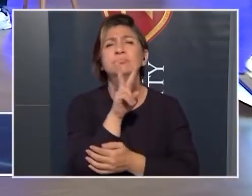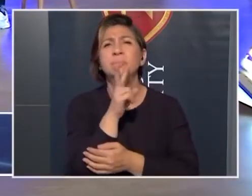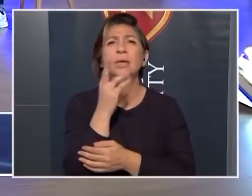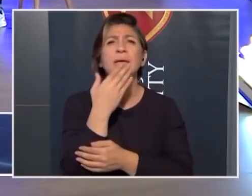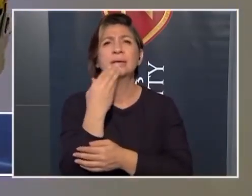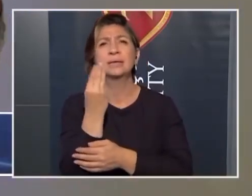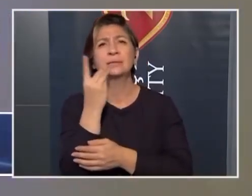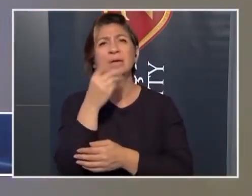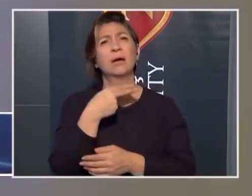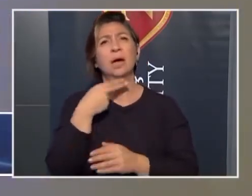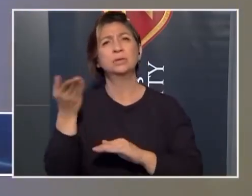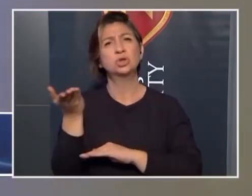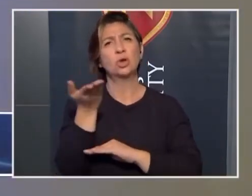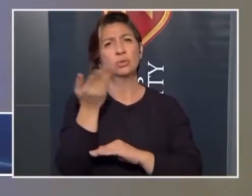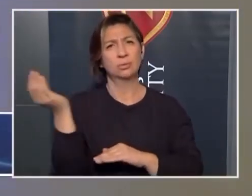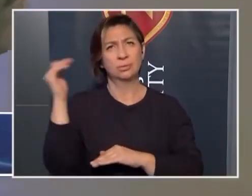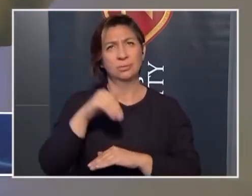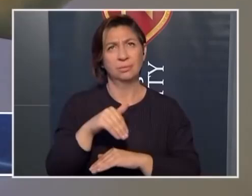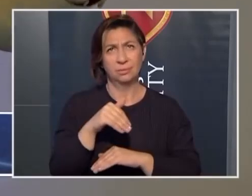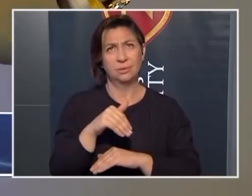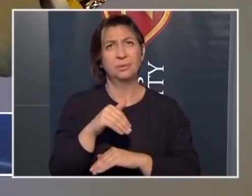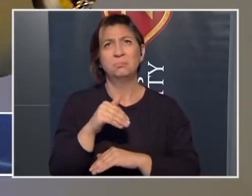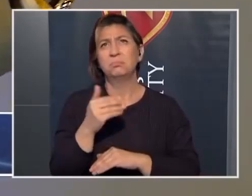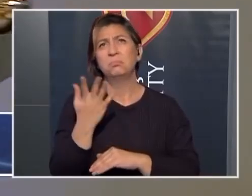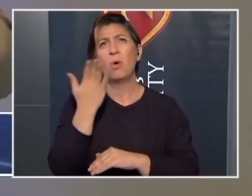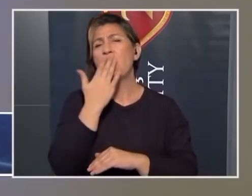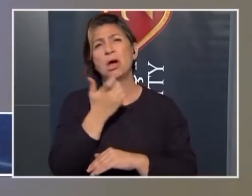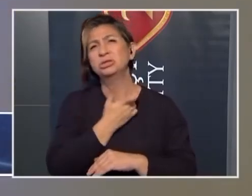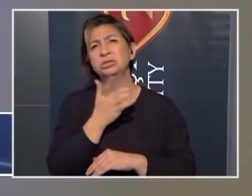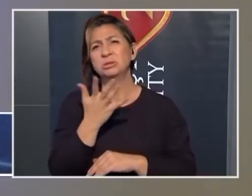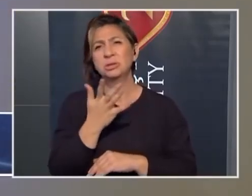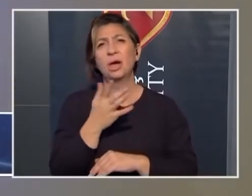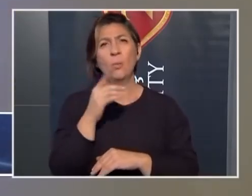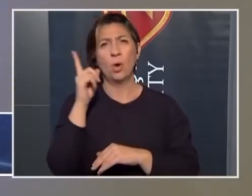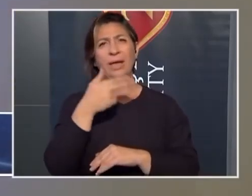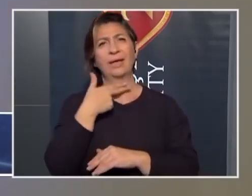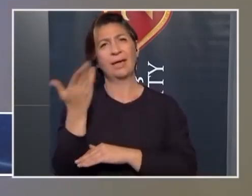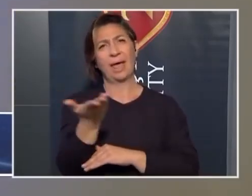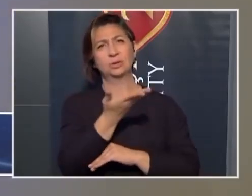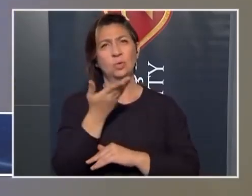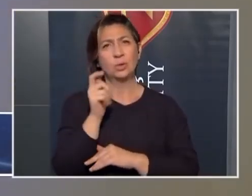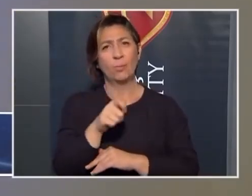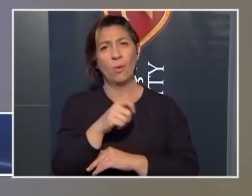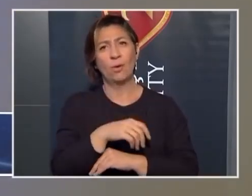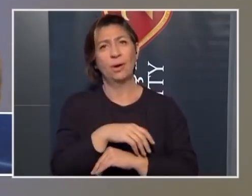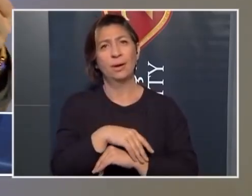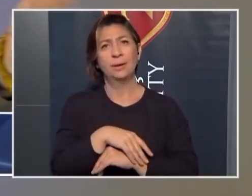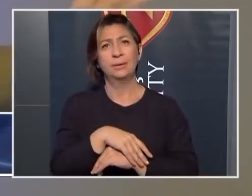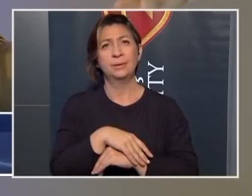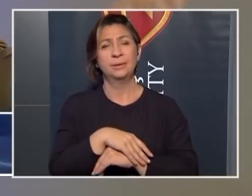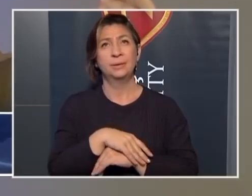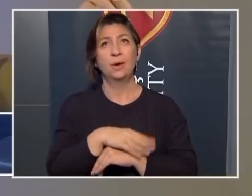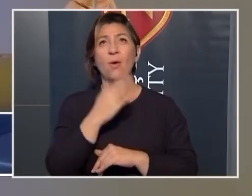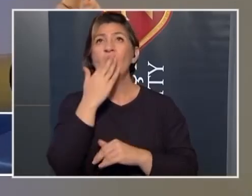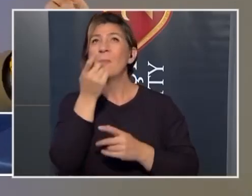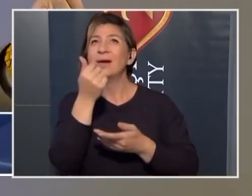bir garson geldi. Belli ki işte oradaki gibi yani bir yerde belki öğrenci filan ama orada da garsonluk yapıyor belki işte okul